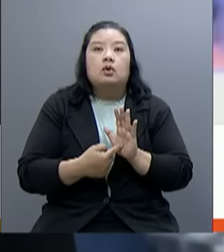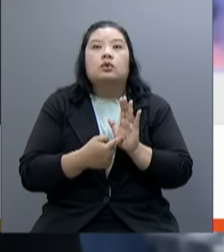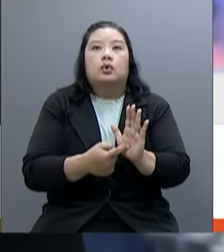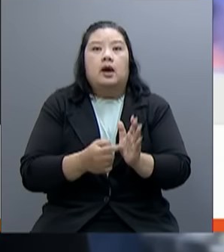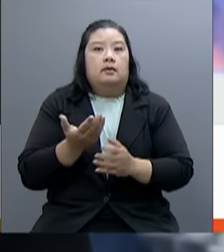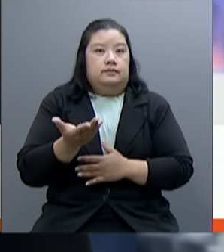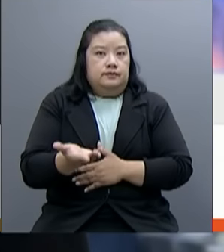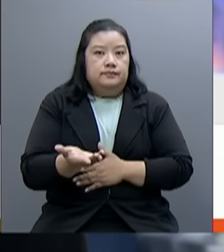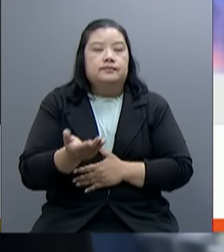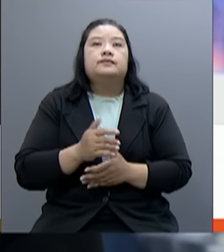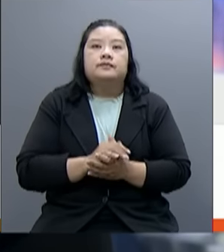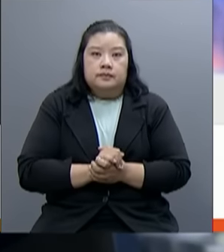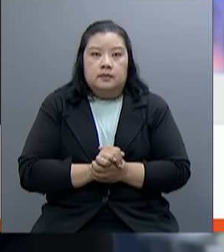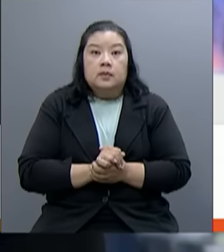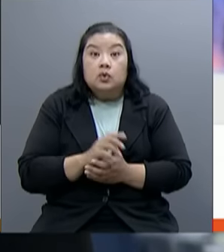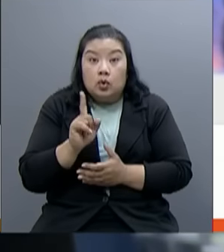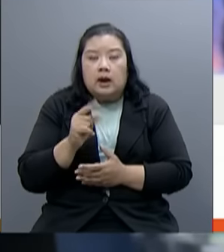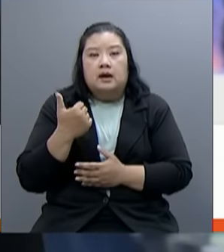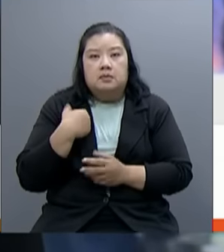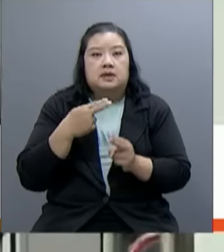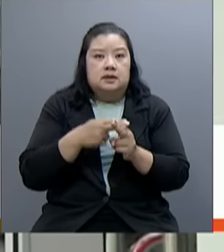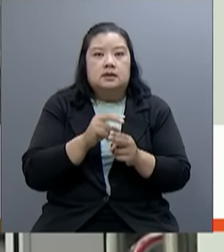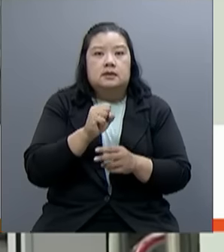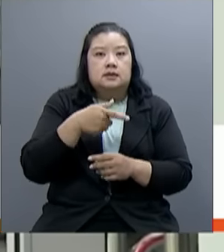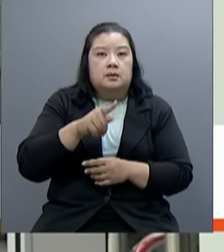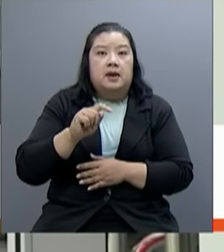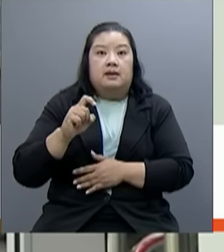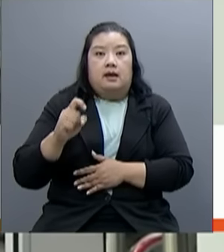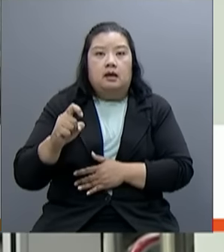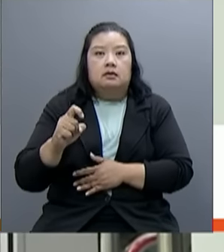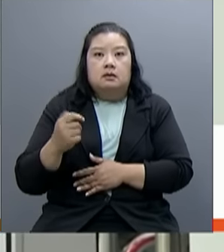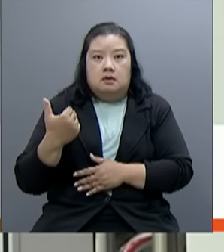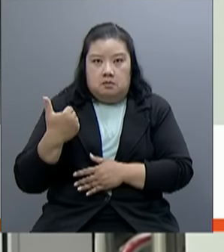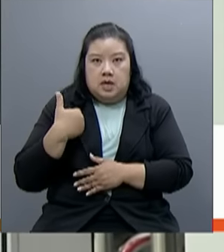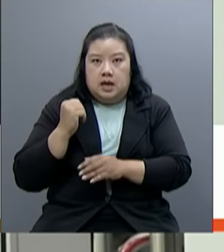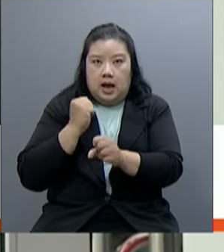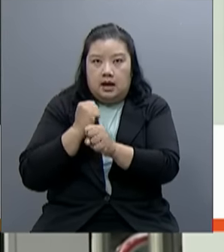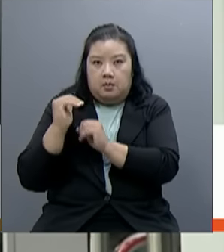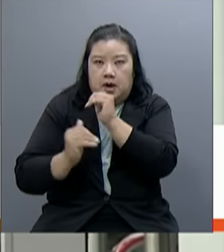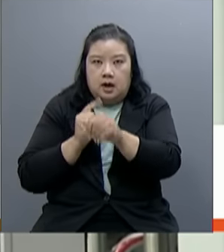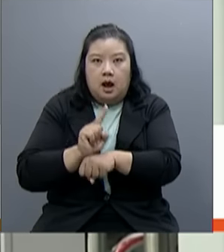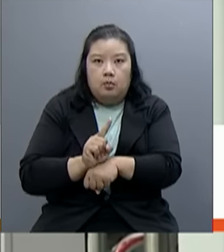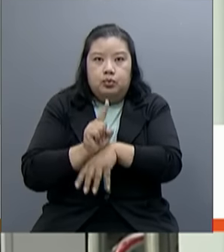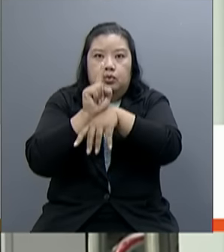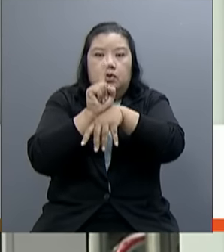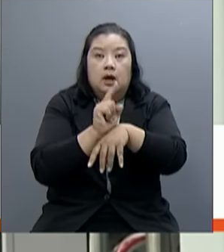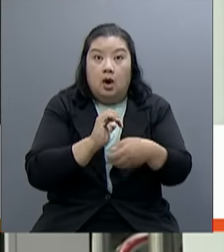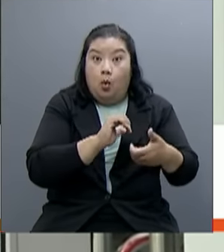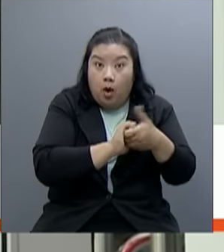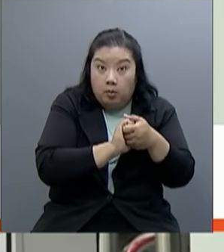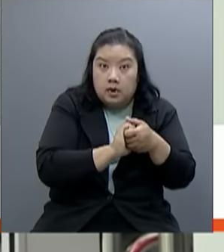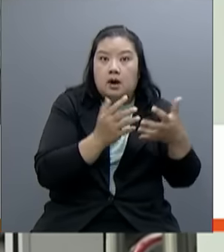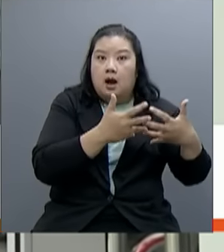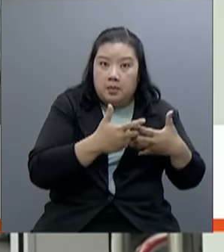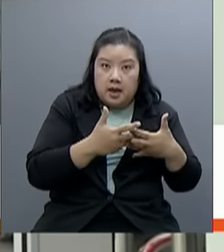เจนที่สุดค่ะนั่นก็คือ Space xนะคะซึ่งมีโครงการพัฒนาด้านอวกาศและจรวดร่วมกับ NASAและกระทรวงกลาโหม